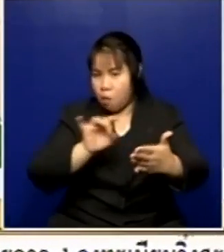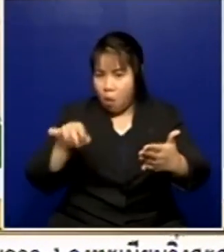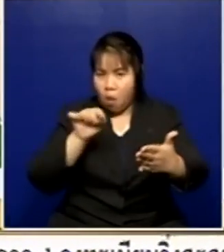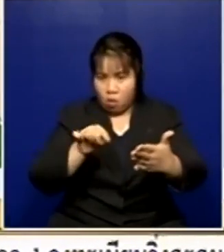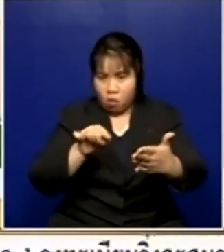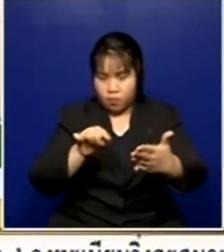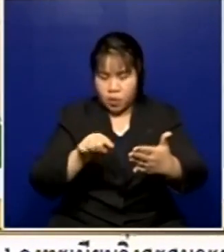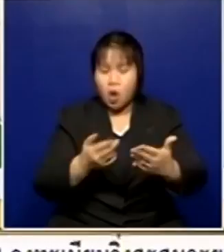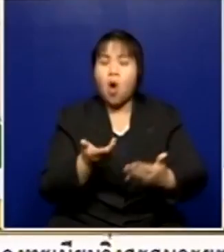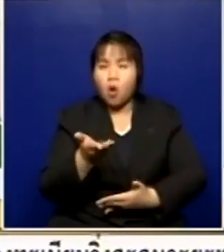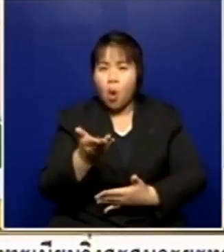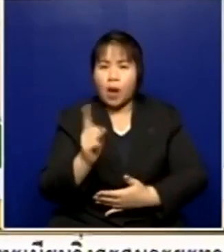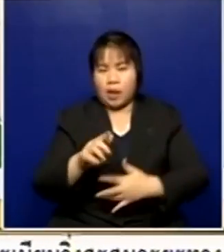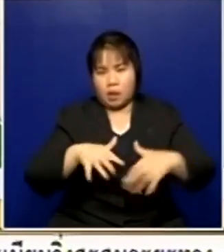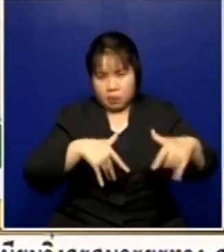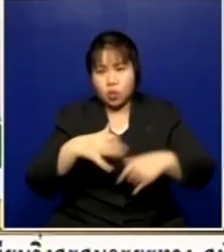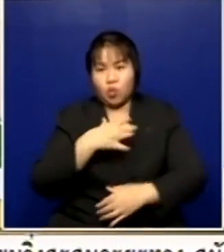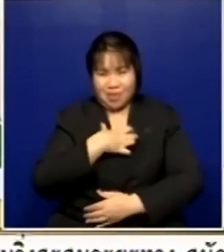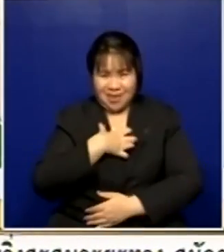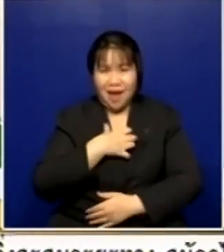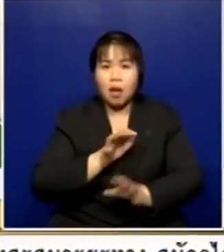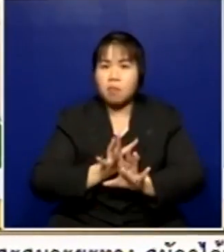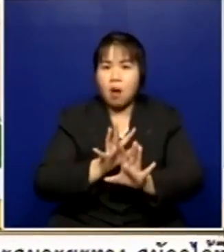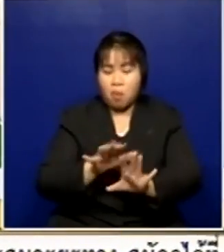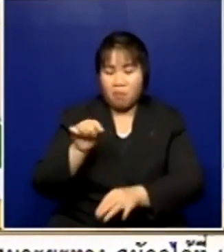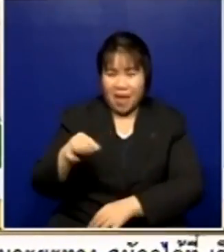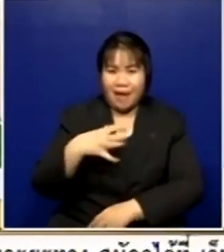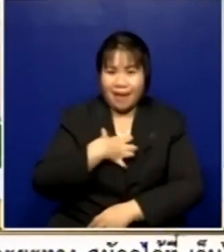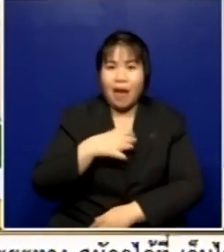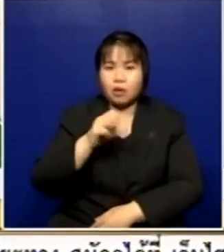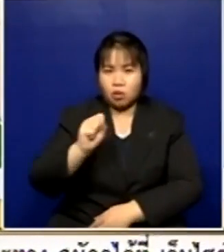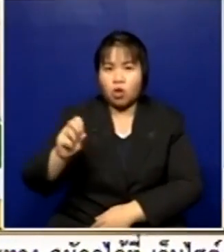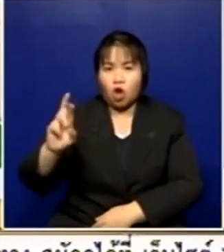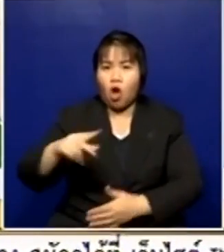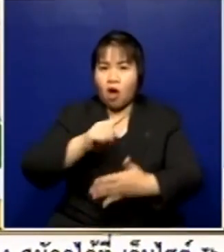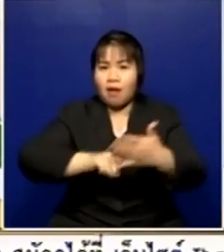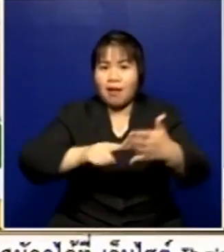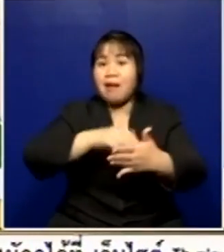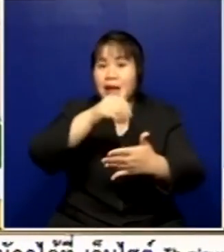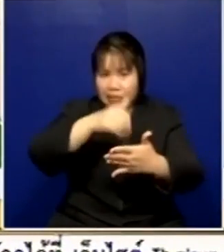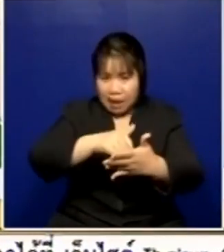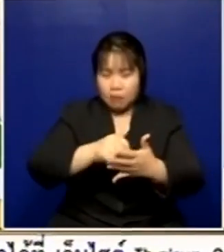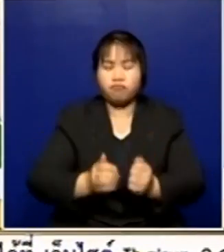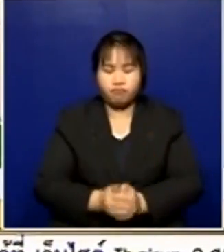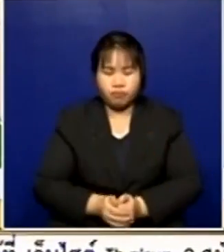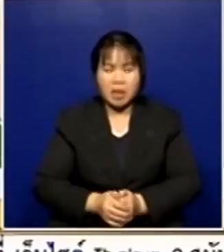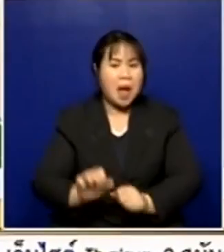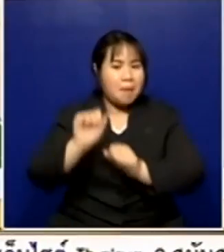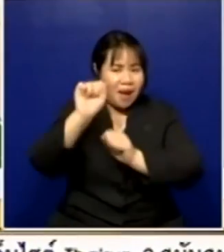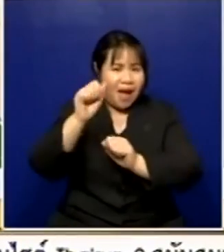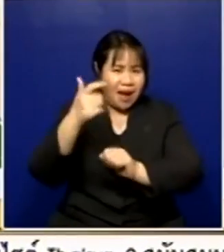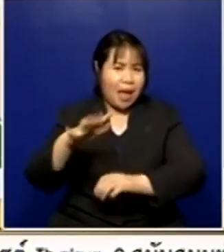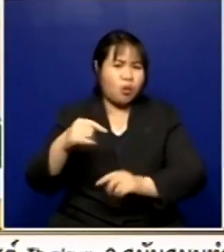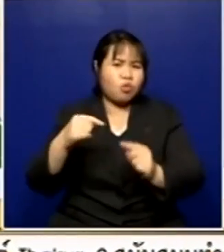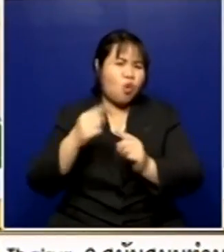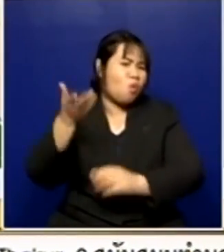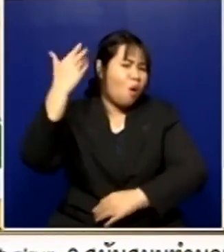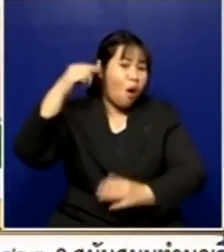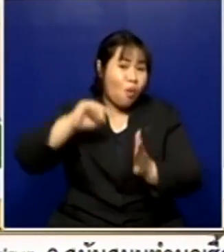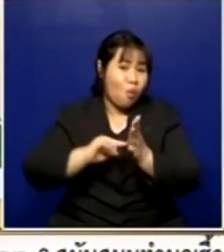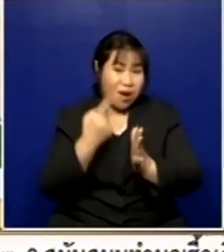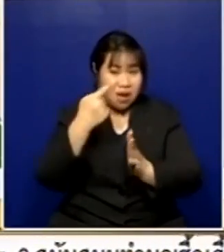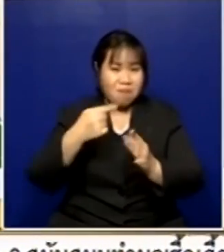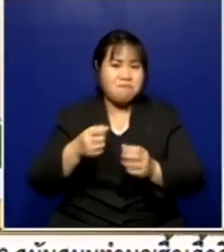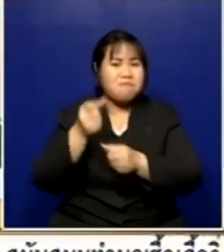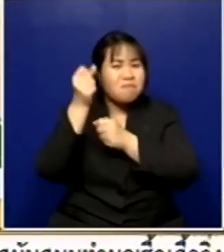ของประชาชนที่ร่วมชุมนุมประท้วงทั่วประเทศเป็นข้อเรียกร้องที่ประกาศมาตั้งแต่วันแรกที่มีการชุมนุม